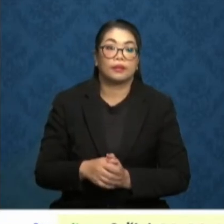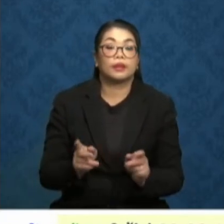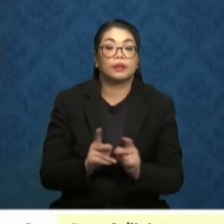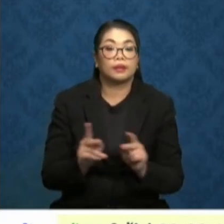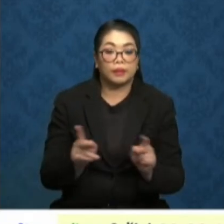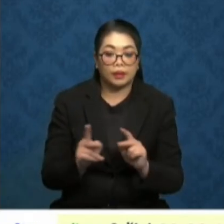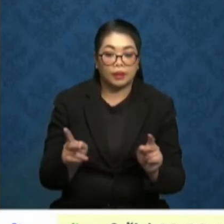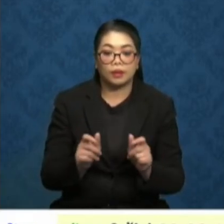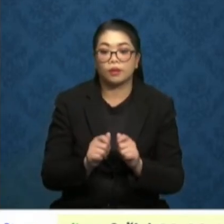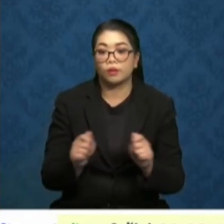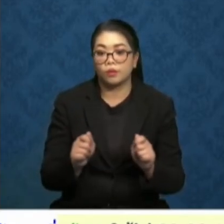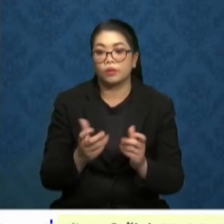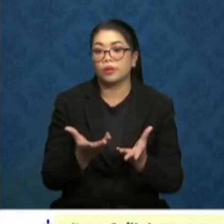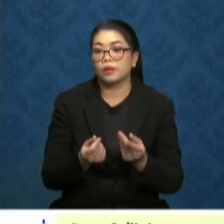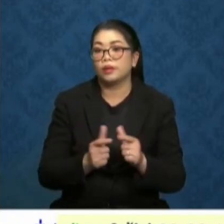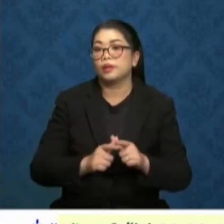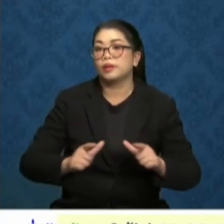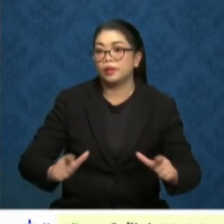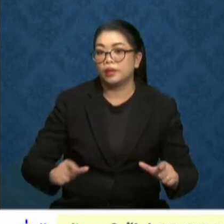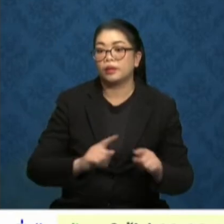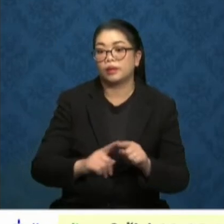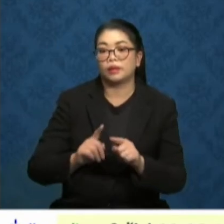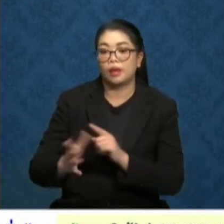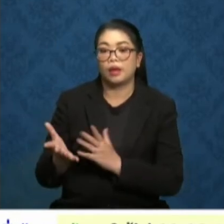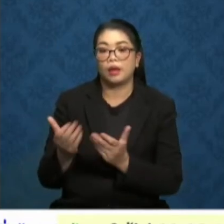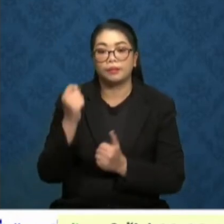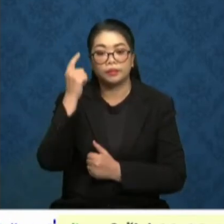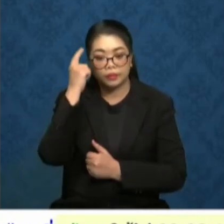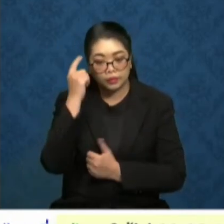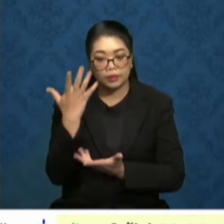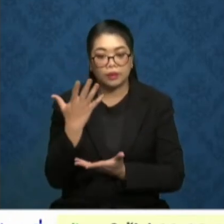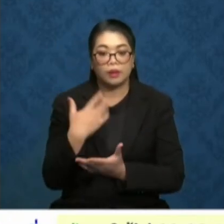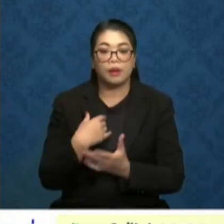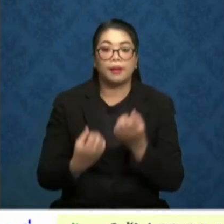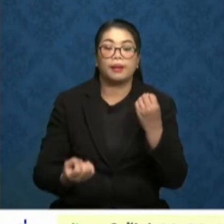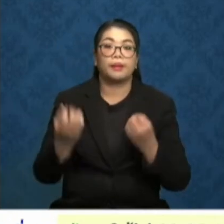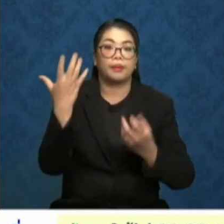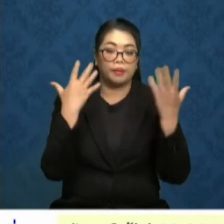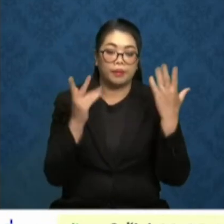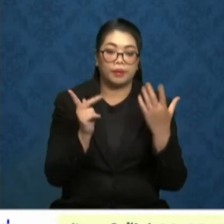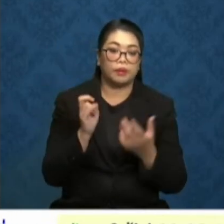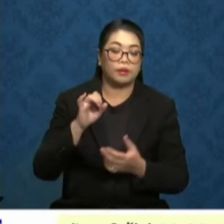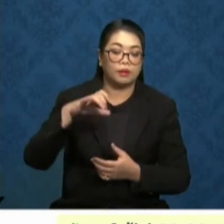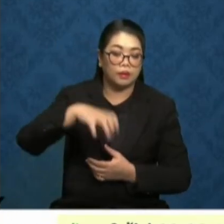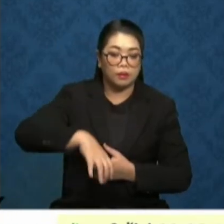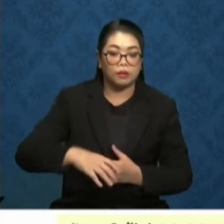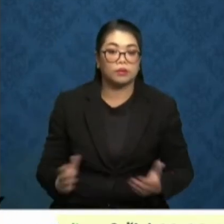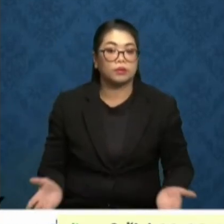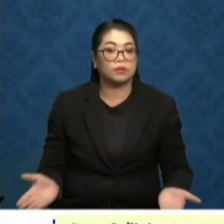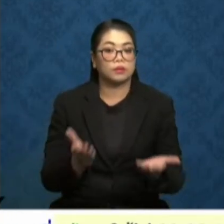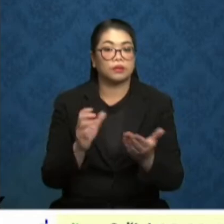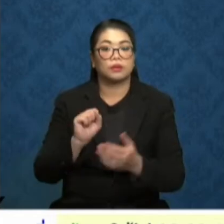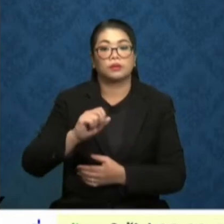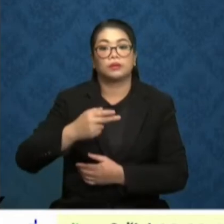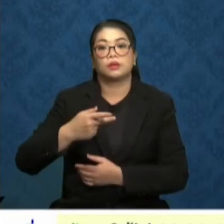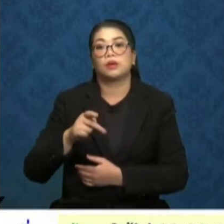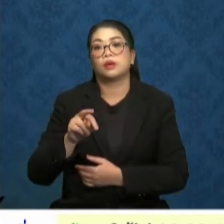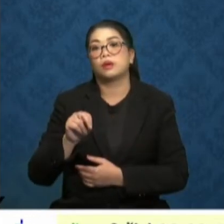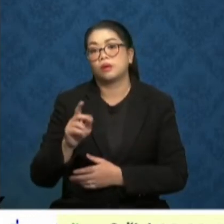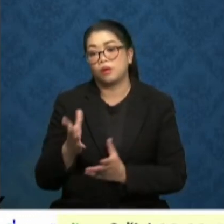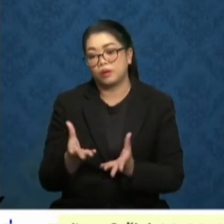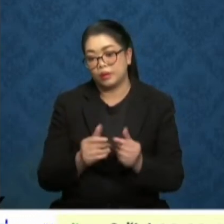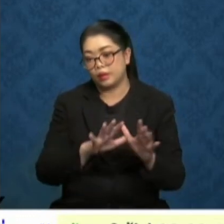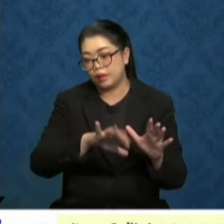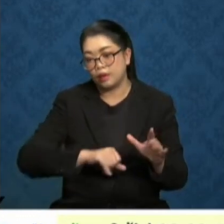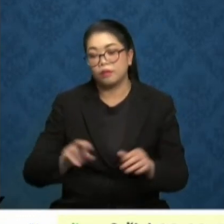การณที่ดินไดรับทราบกมปมาณจะแ้งให้กมเสริมสาดก่อนขออนุญาตเพื่อนามท